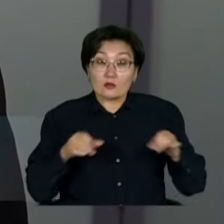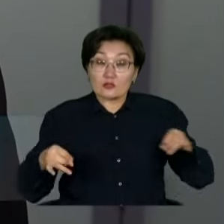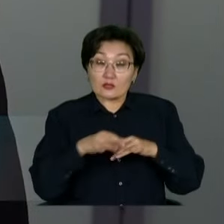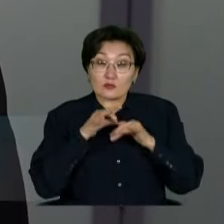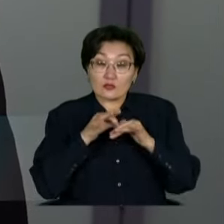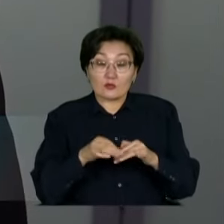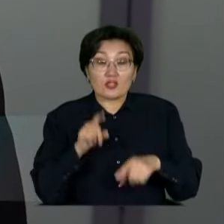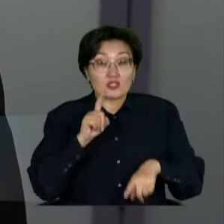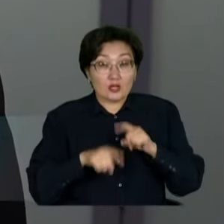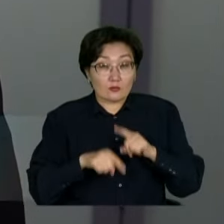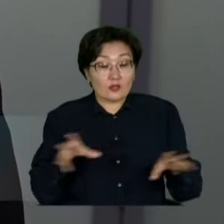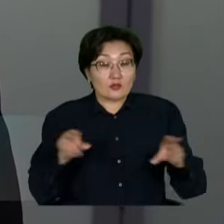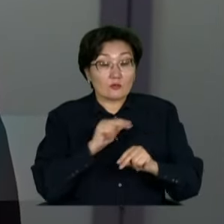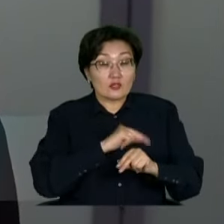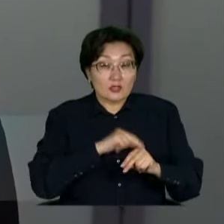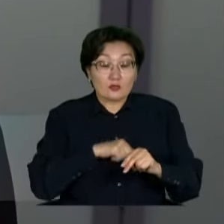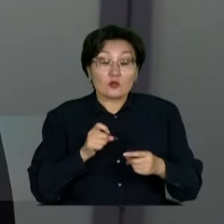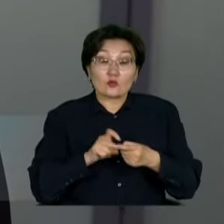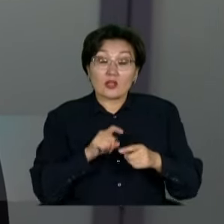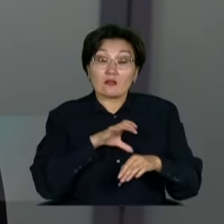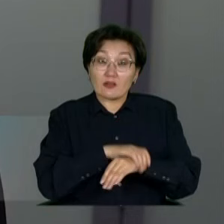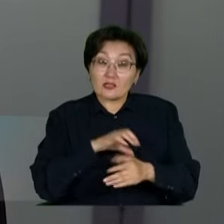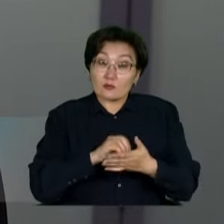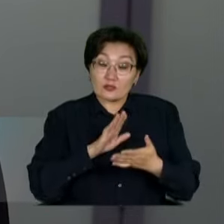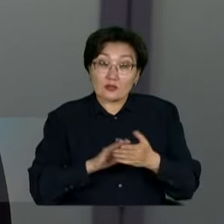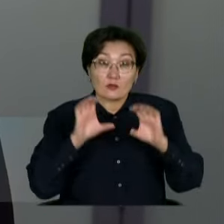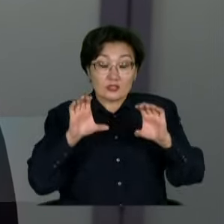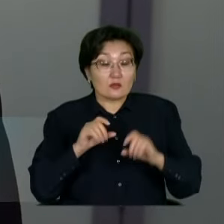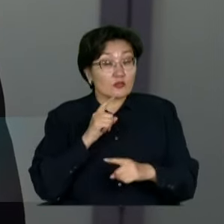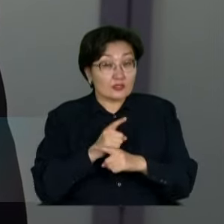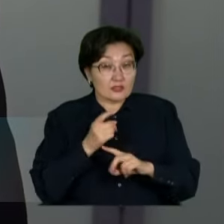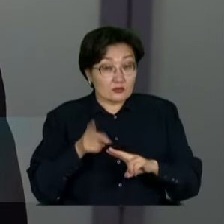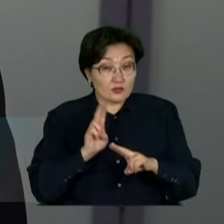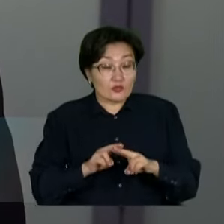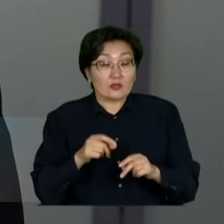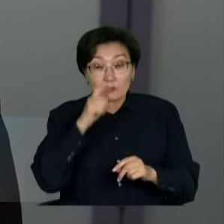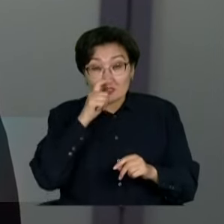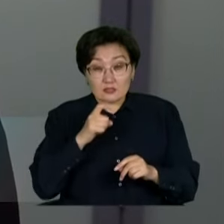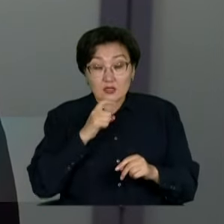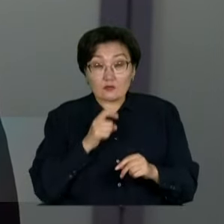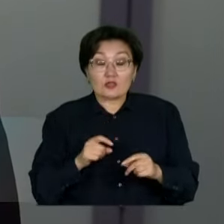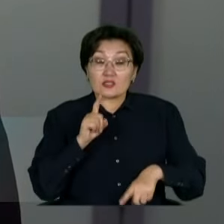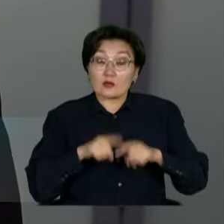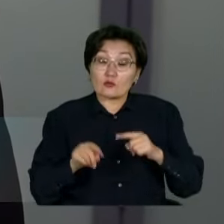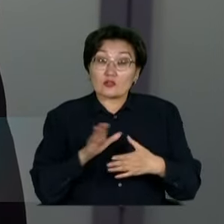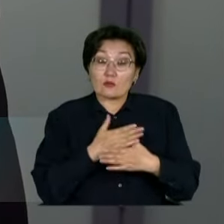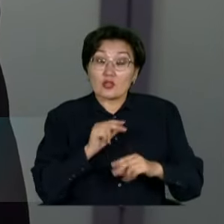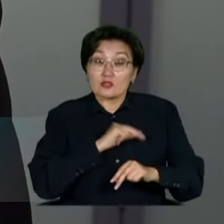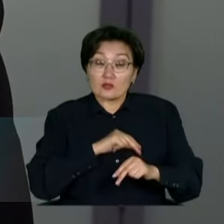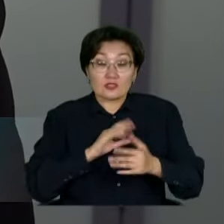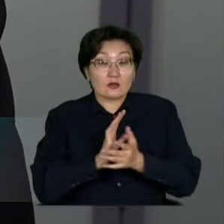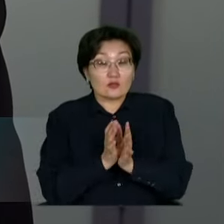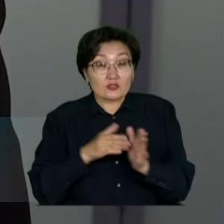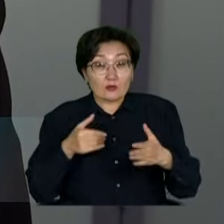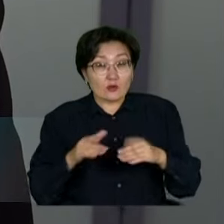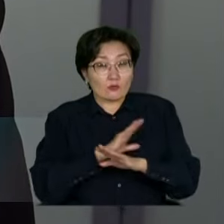жерде қызмет атқарғаны туралы фактілер анықталды. Мұндай жағдайларға заңнама тыйым салады. Сондықтан түсініспеушіліктермен туыстардың арасында жұмыста тығыз